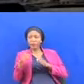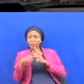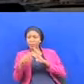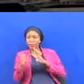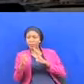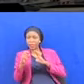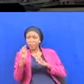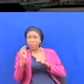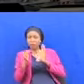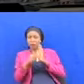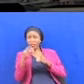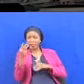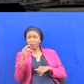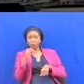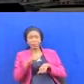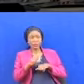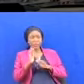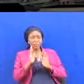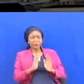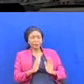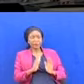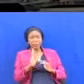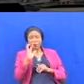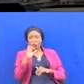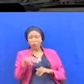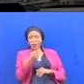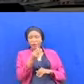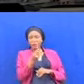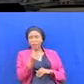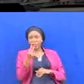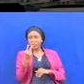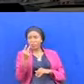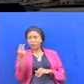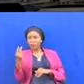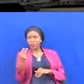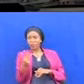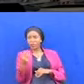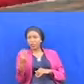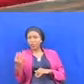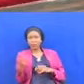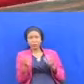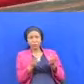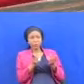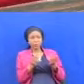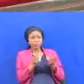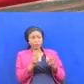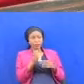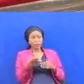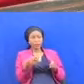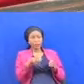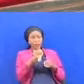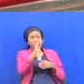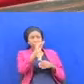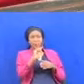23,070.3 katika kipindi kama hicho mwaka fedha 2022-2023 sawa na ongezeko la asilimia